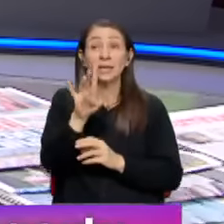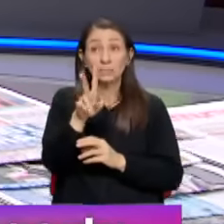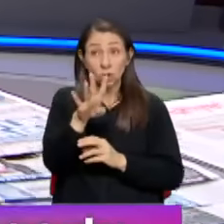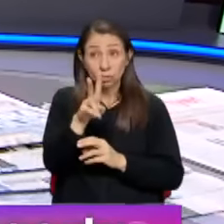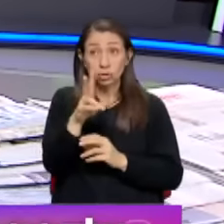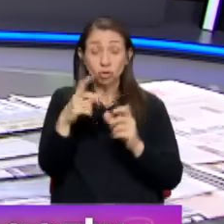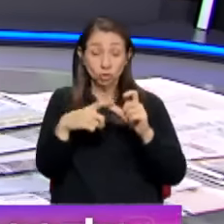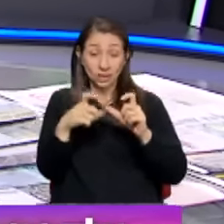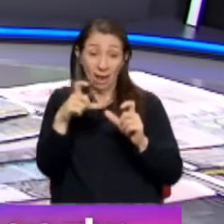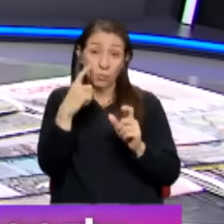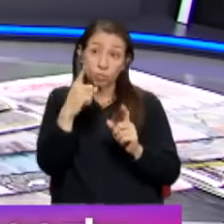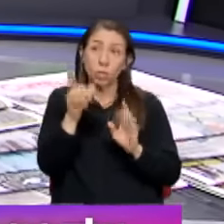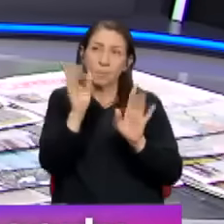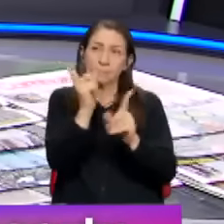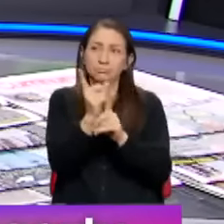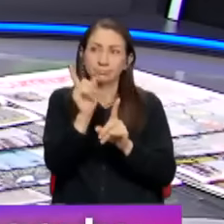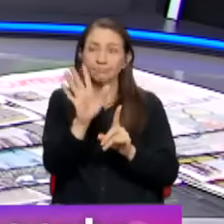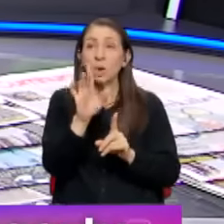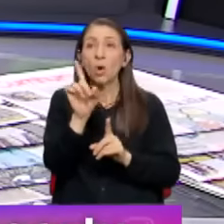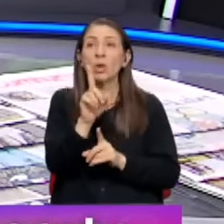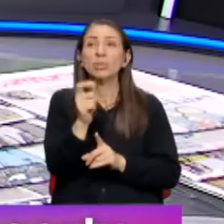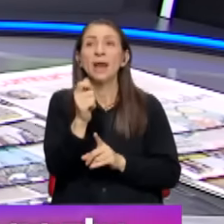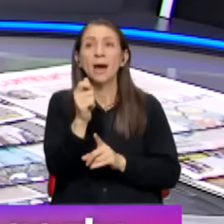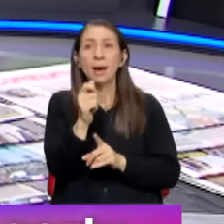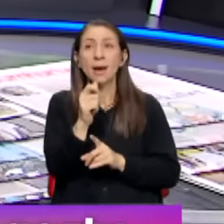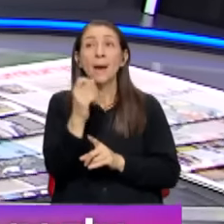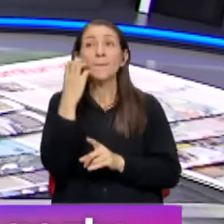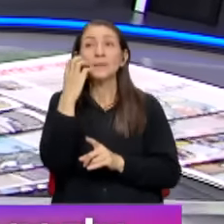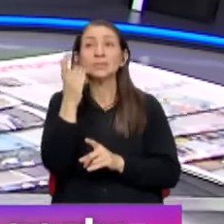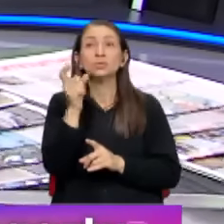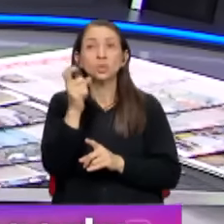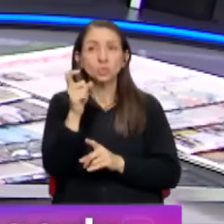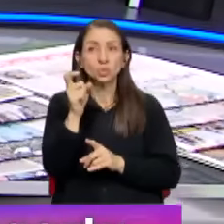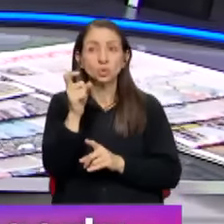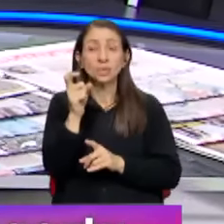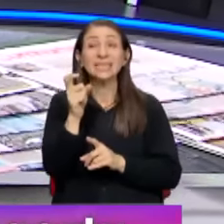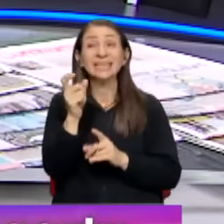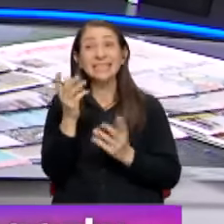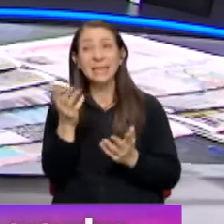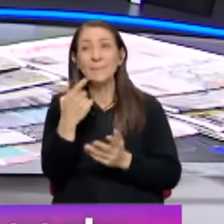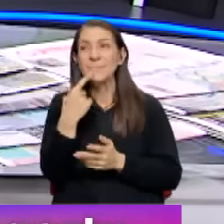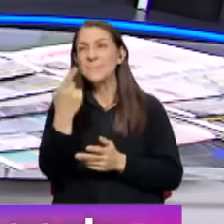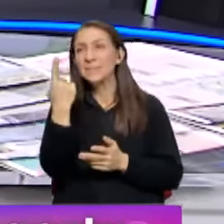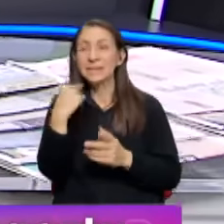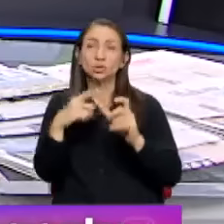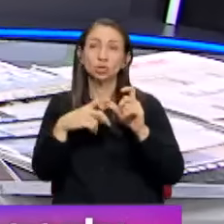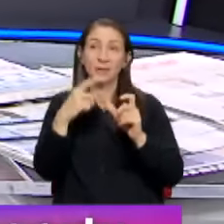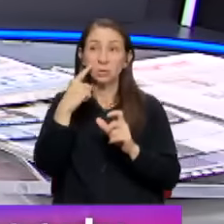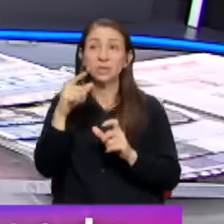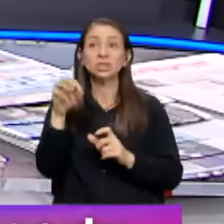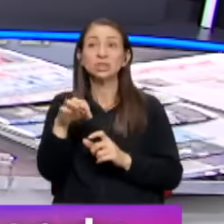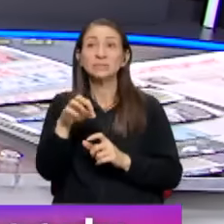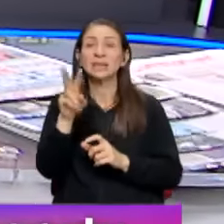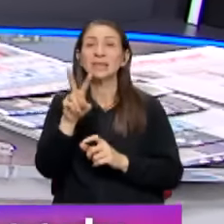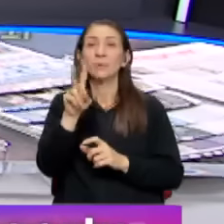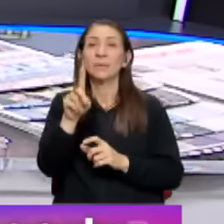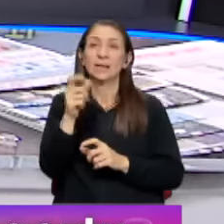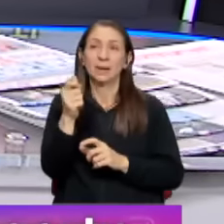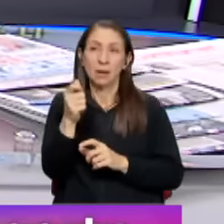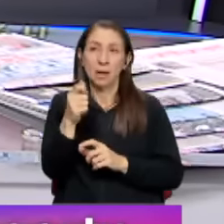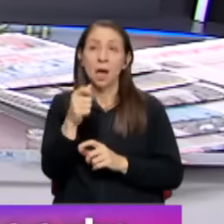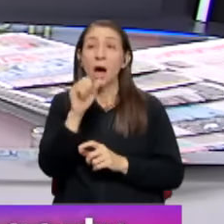2024'te yine Şubat ayı rakamları bunlar. 10 lira seviyesinde. Patates 9 idi bir sene önce Şubat ayında. Şimdi 21